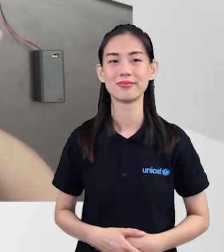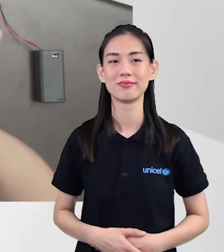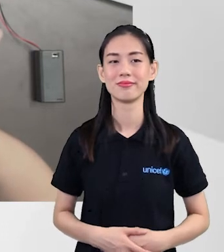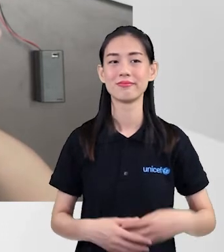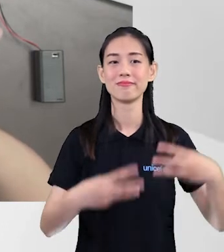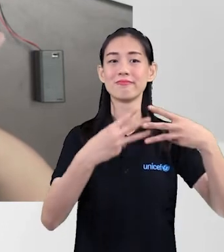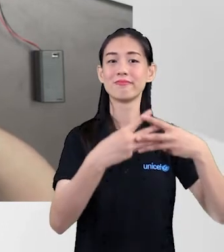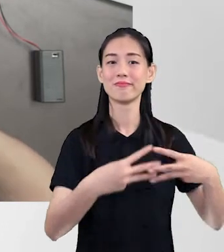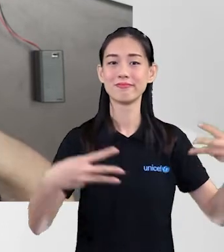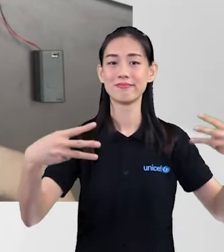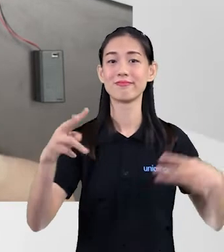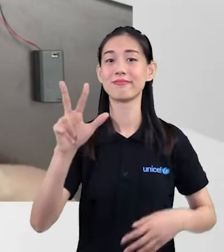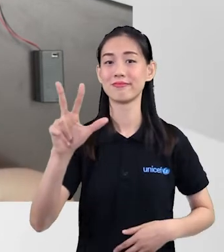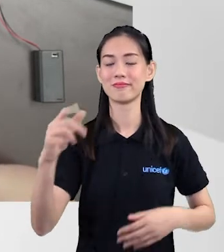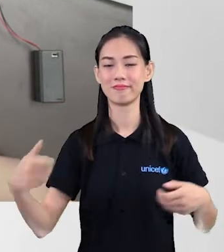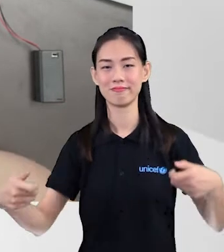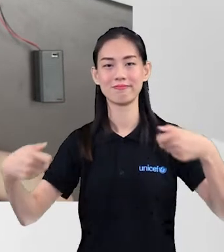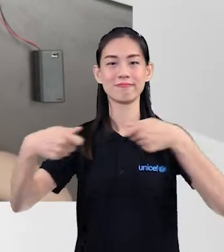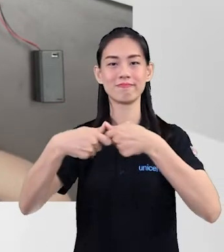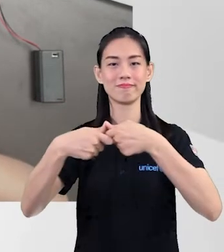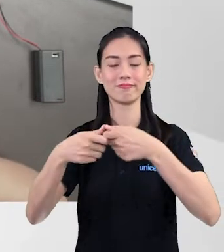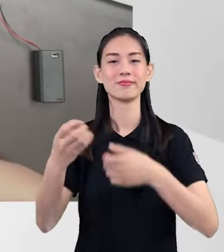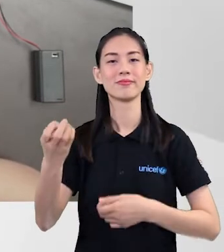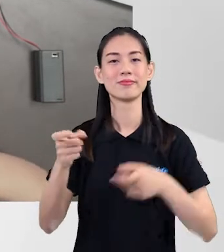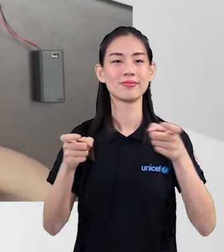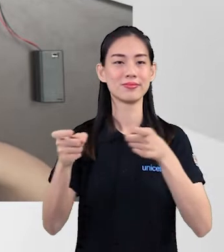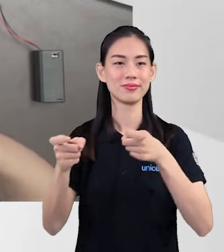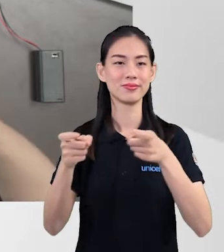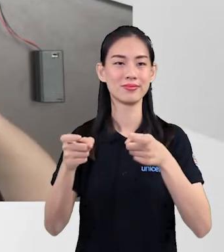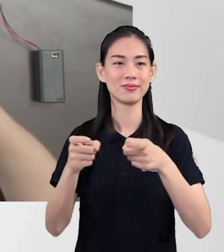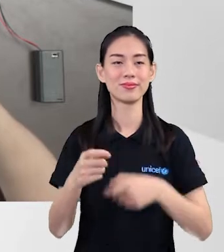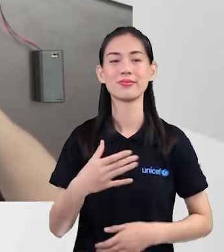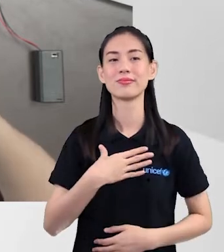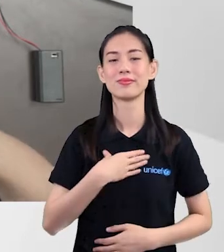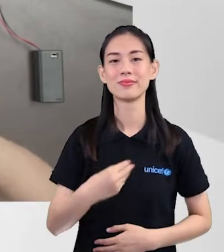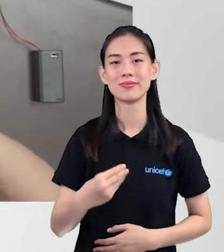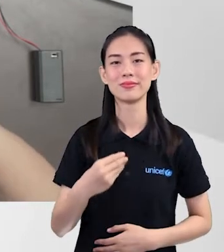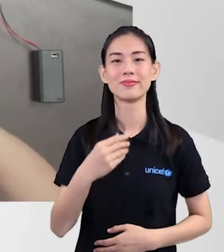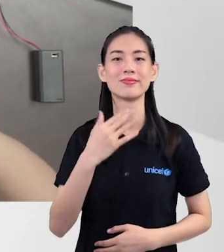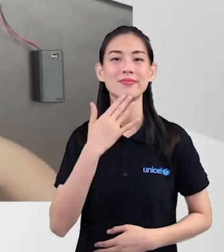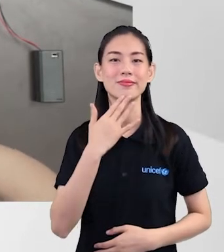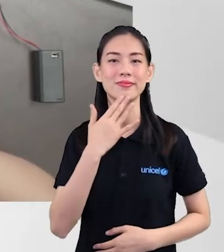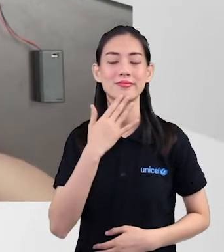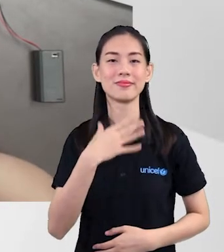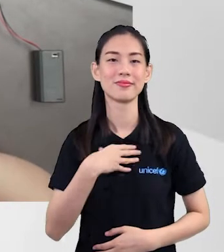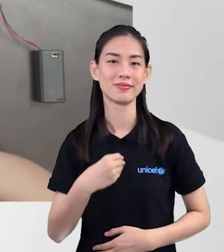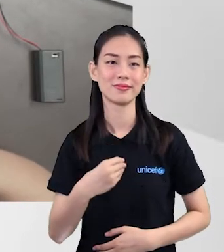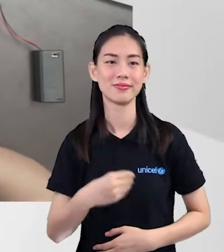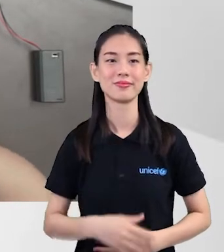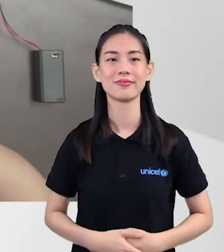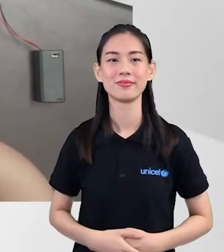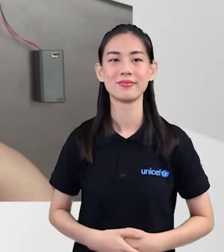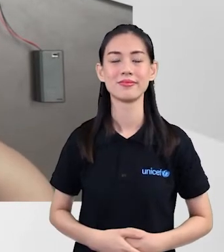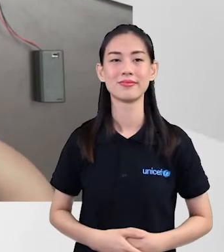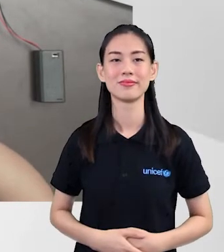Sambungkan wire penyambung dengan servo motor. Wire jingga ke wire putih, wire merah ke wire merah dan wire coklat ke wire hitam.